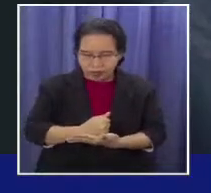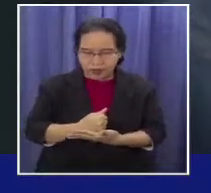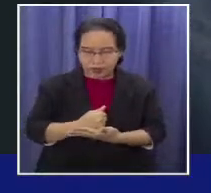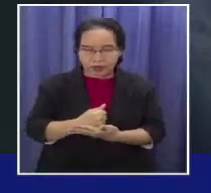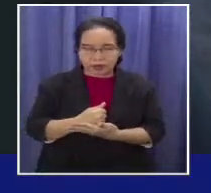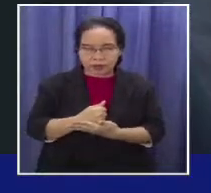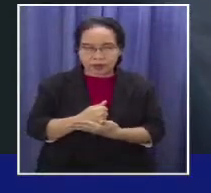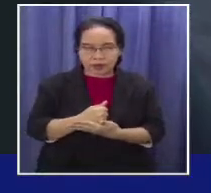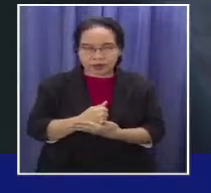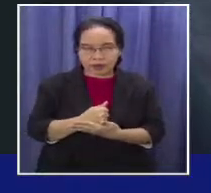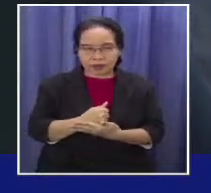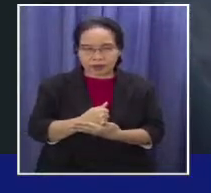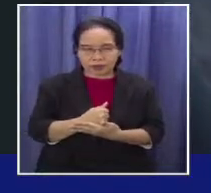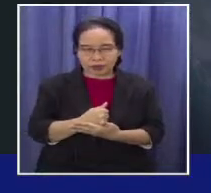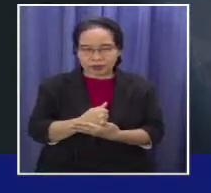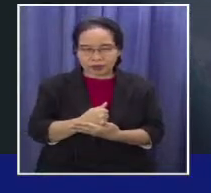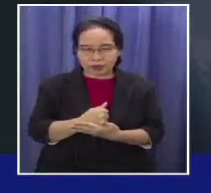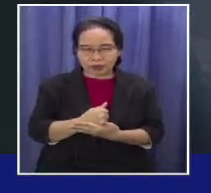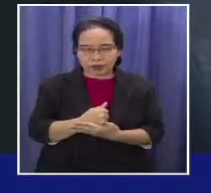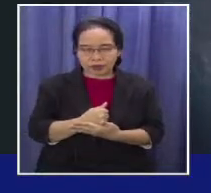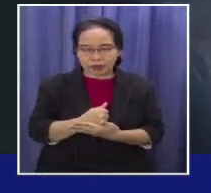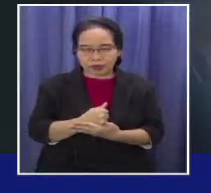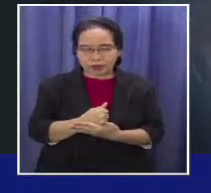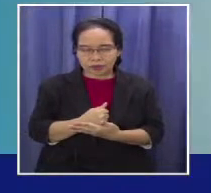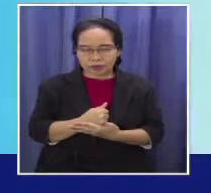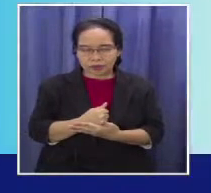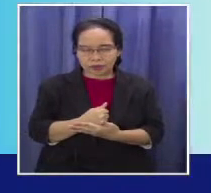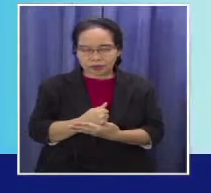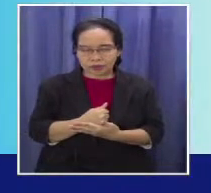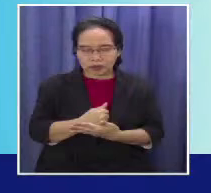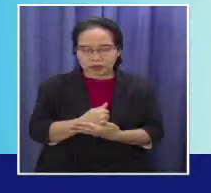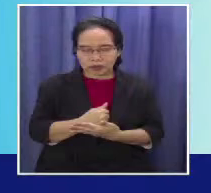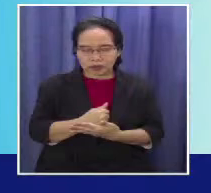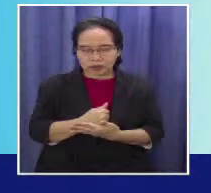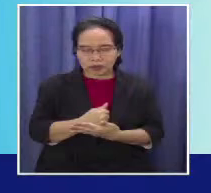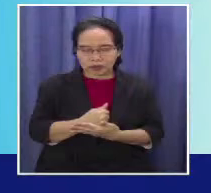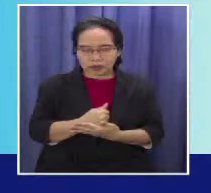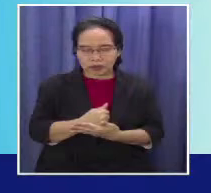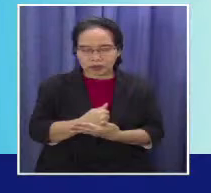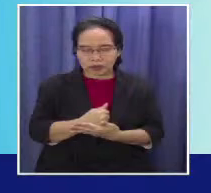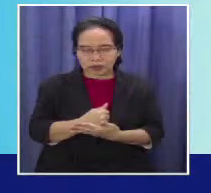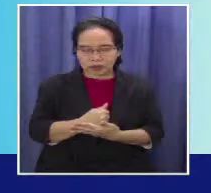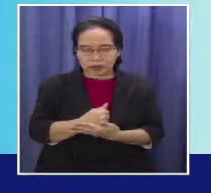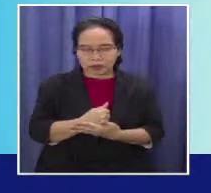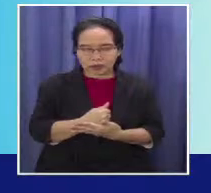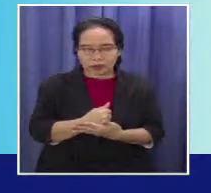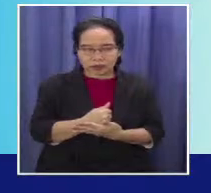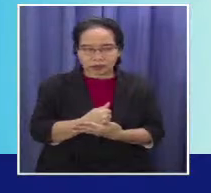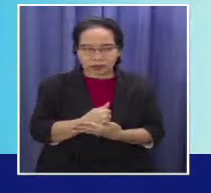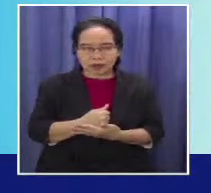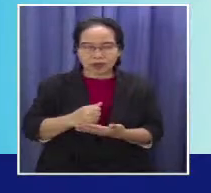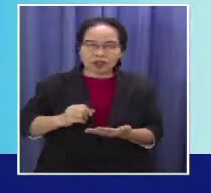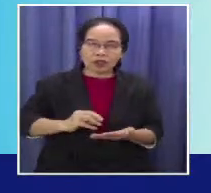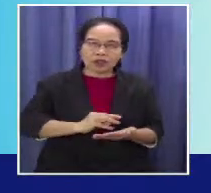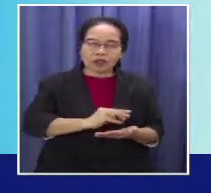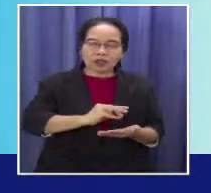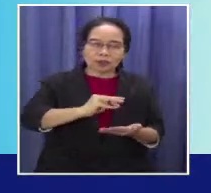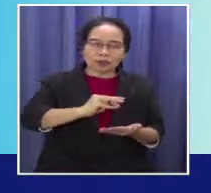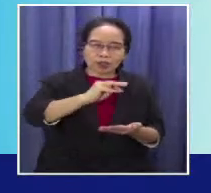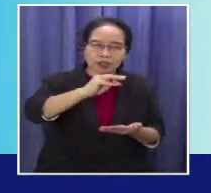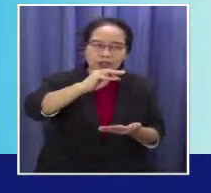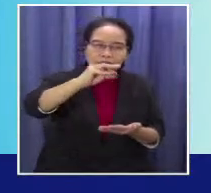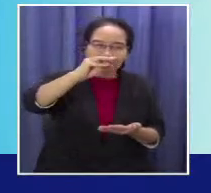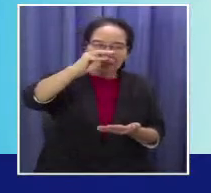yɛnyɔnko nnipa akoma mu mui. Ɛwɔ nsia sɛ ɔbɛsane yɛba wo nkyɛn. Agya yɛda wo ase bebree wɔ yɛagye nkwa Kristo Yesu din